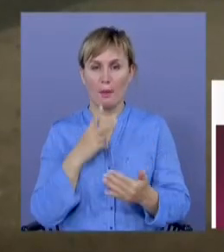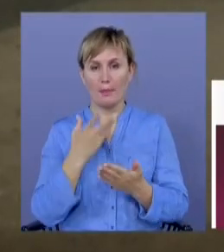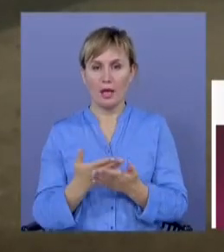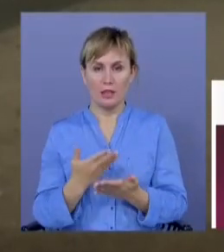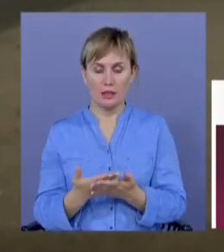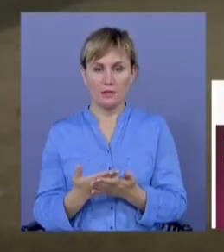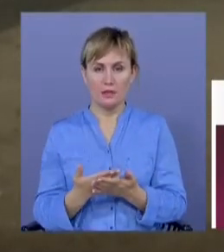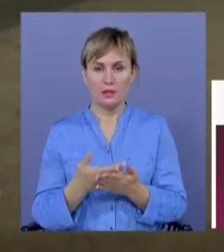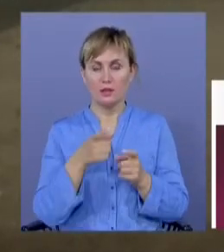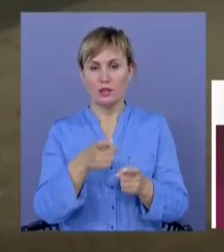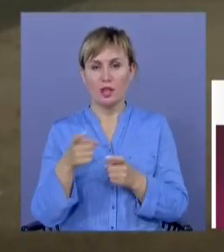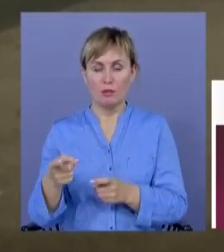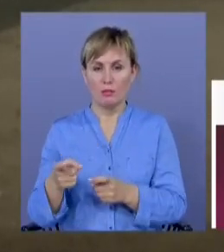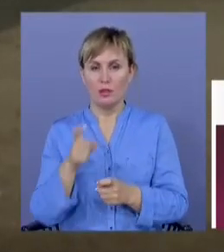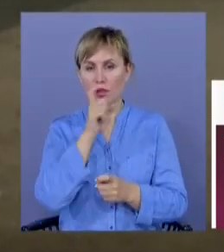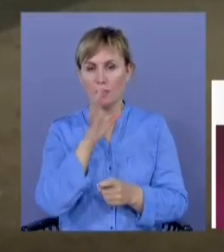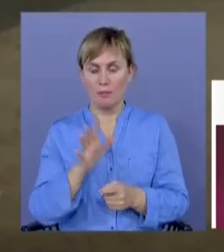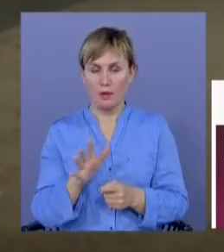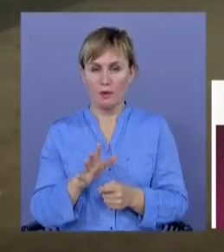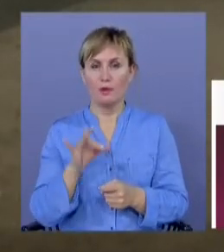показывают стрельбу достаточно неплохую.